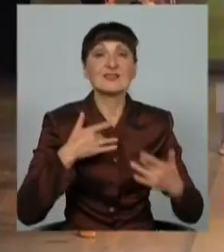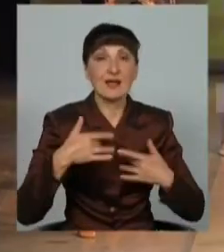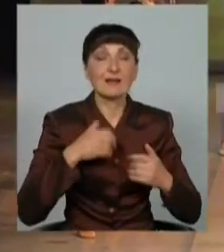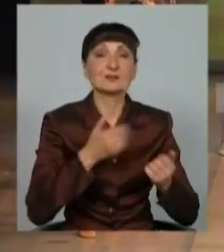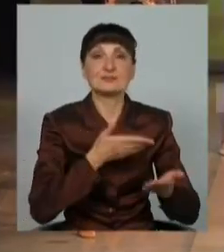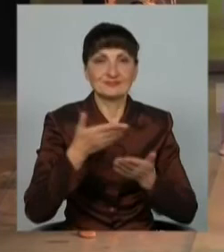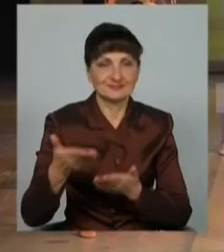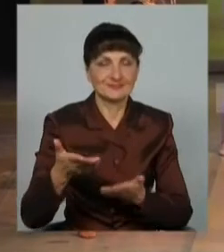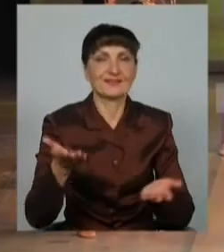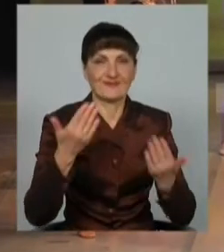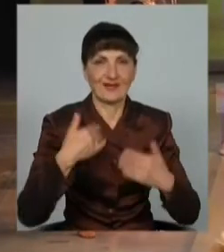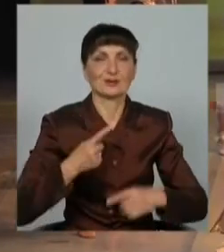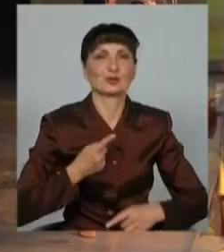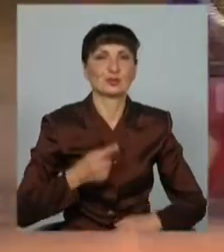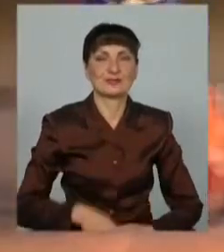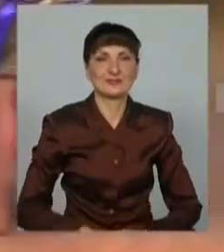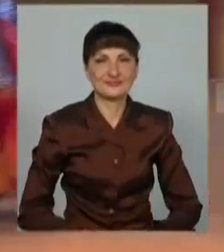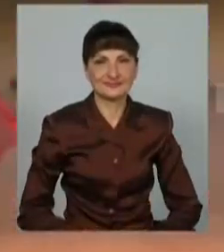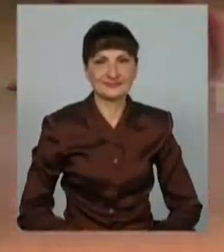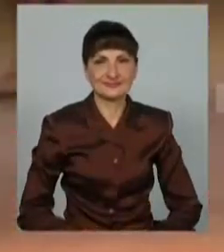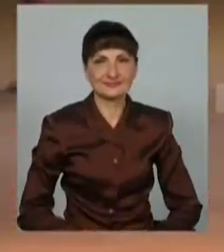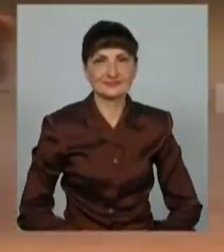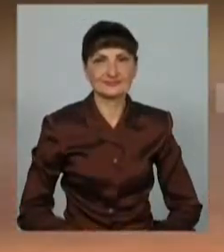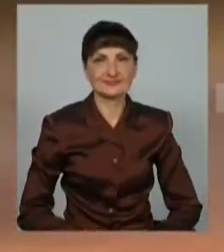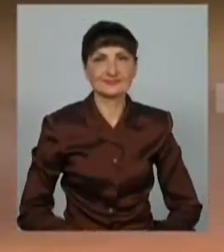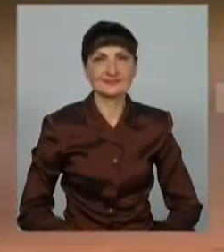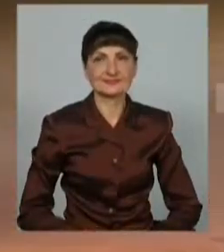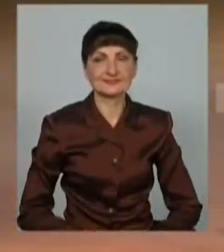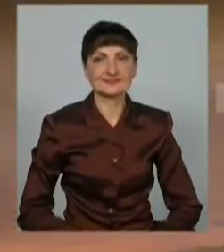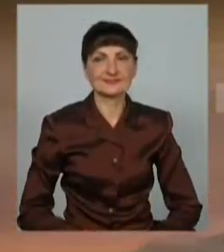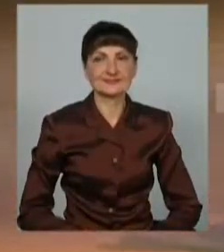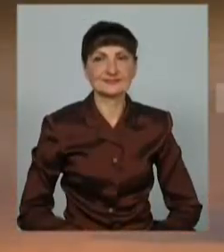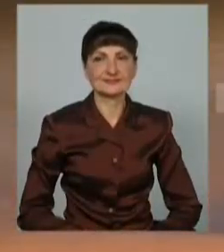ждут с распростертыми объятиями. Айдана Нураш, Мурат Тайжанов, телеканал «Алматы».